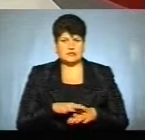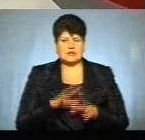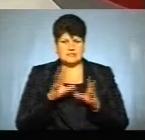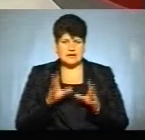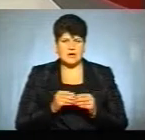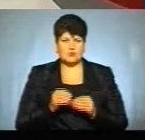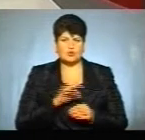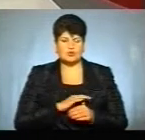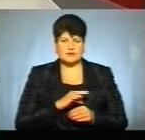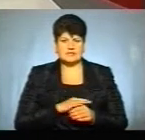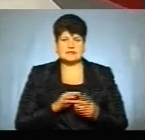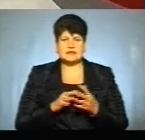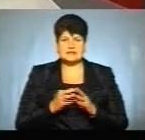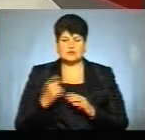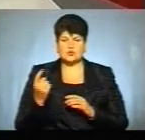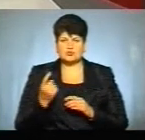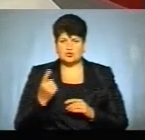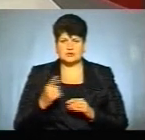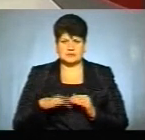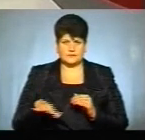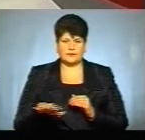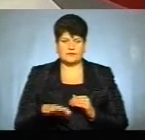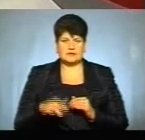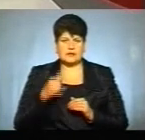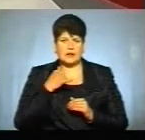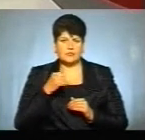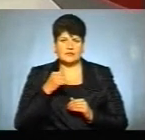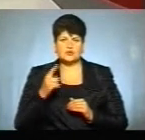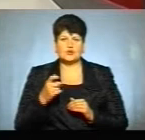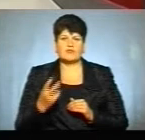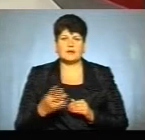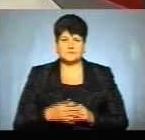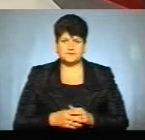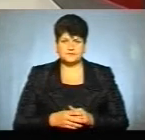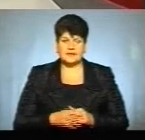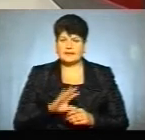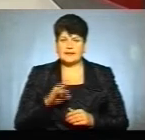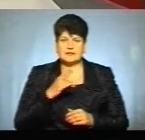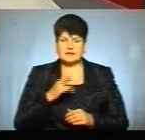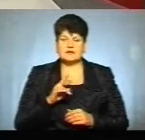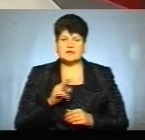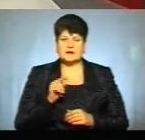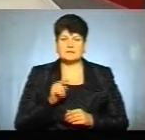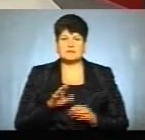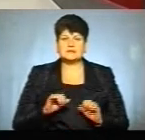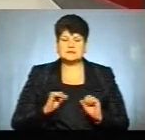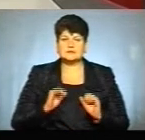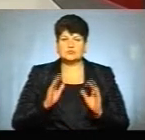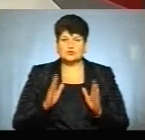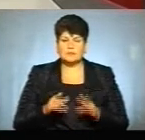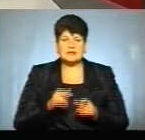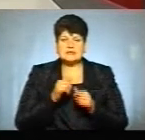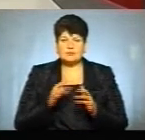загального користування, чи на сільськогосподарських угіддях, телефонувати на 102. Адже не дивлячись, як ми не будемо старатися, ми не